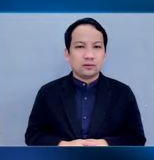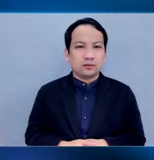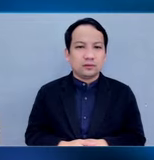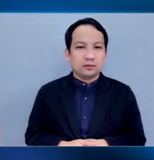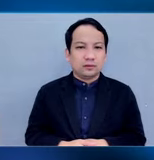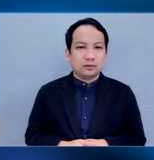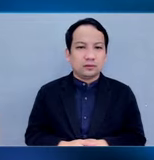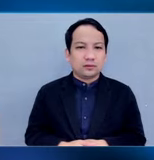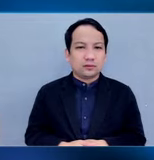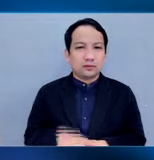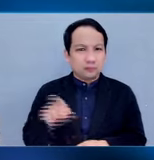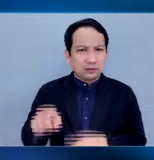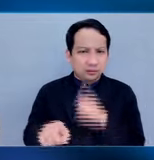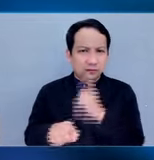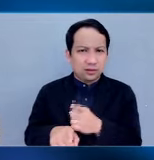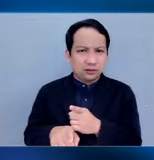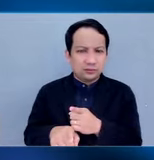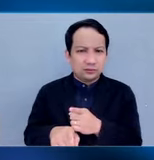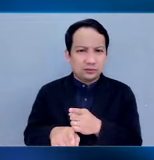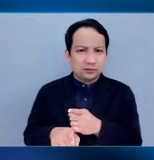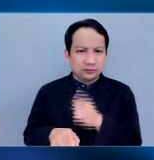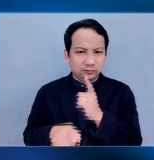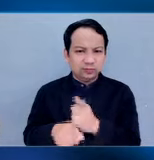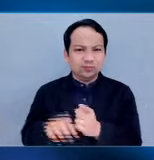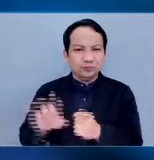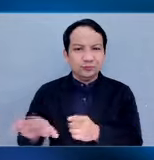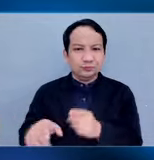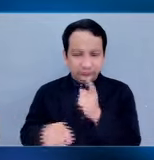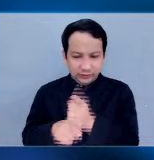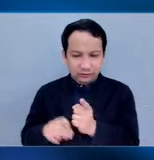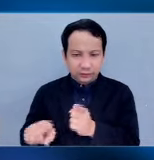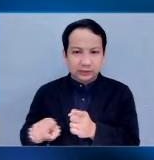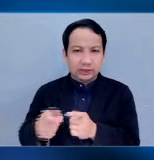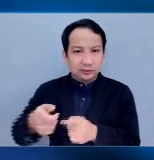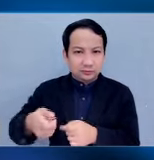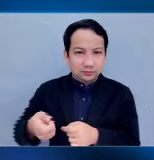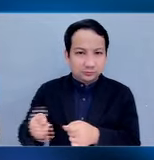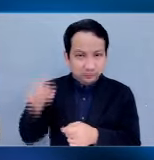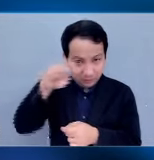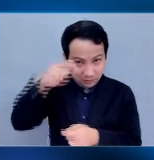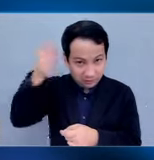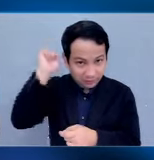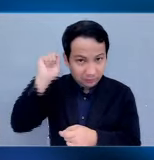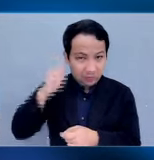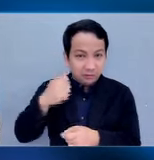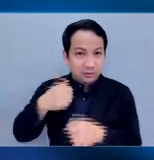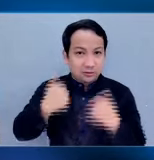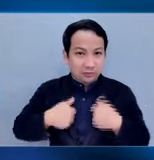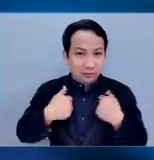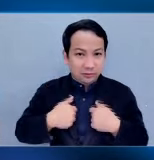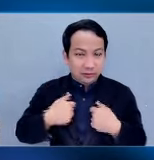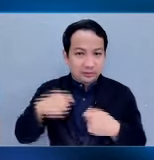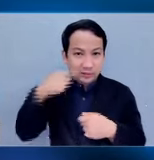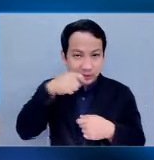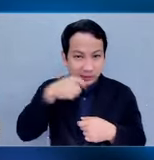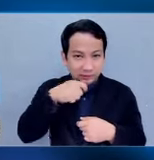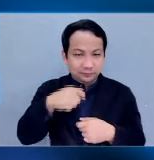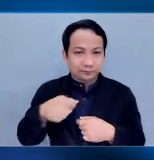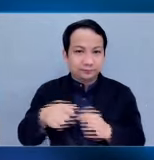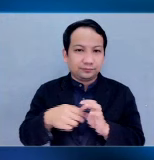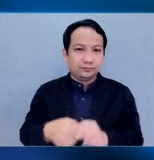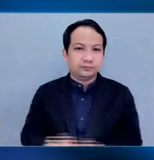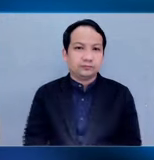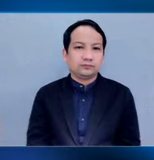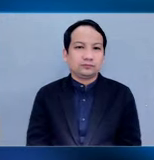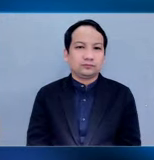mo sa ano, kinukutuan, nililinis yung tenga, kinututbrush. Pagpang-pet na katulad ng mga ganito. Alam mo